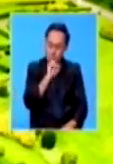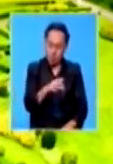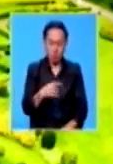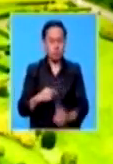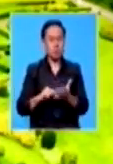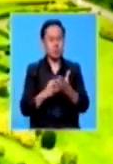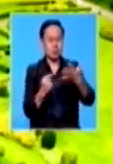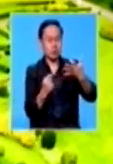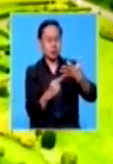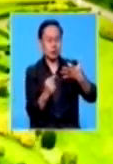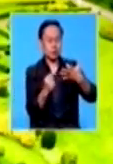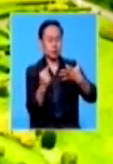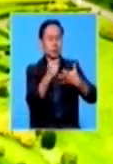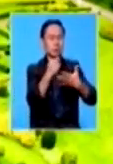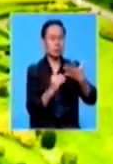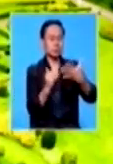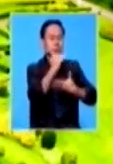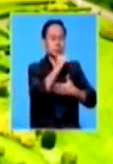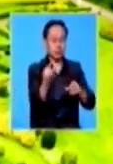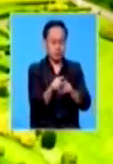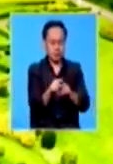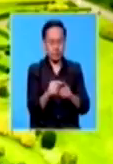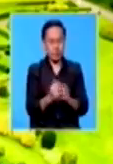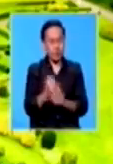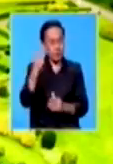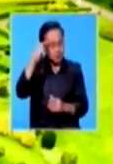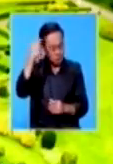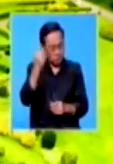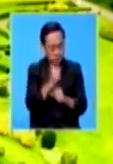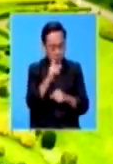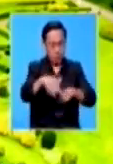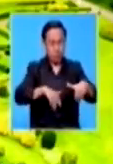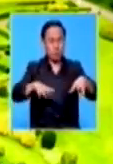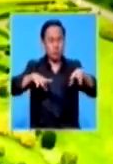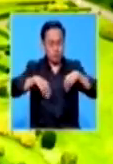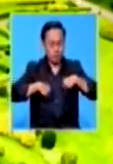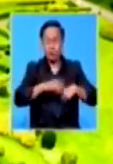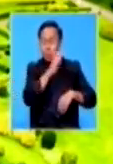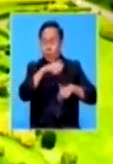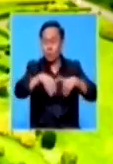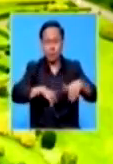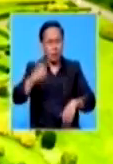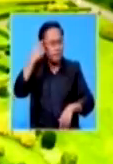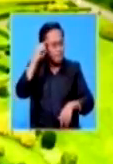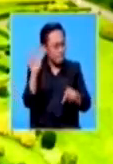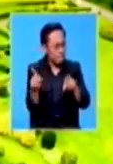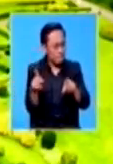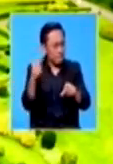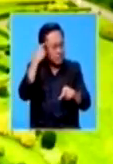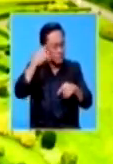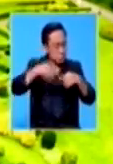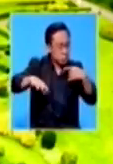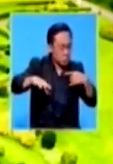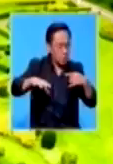1 2 3นะแล้วต้องทำยังไงว่าประชาชนจะเห็นด้วยหรือไม่เห็นด้วยไอ้คำว่าเห็นด้วยประชาชนยังไงประชาชนก็ไม่เห็นด้วยม